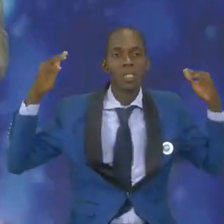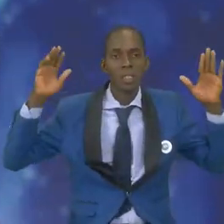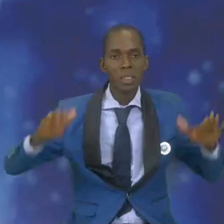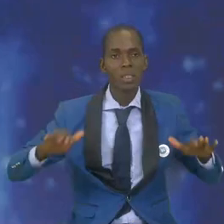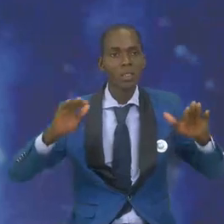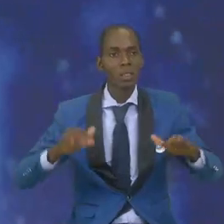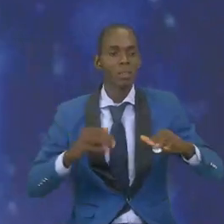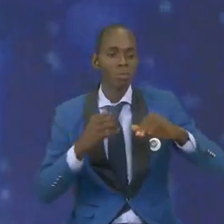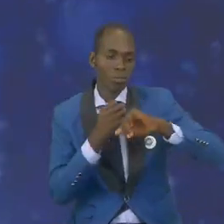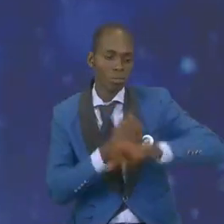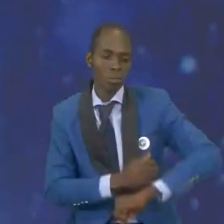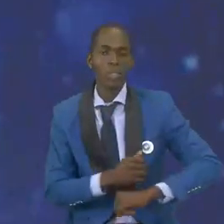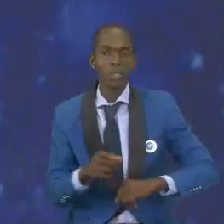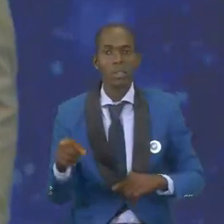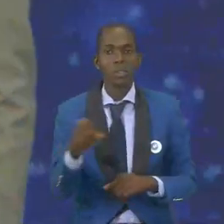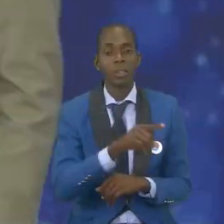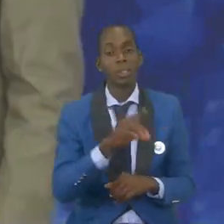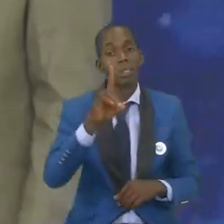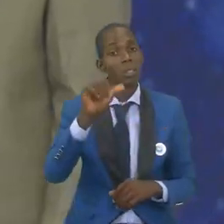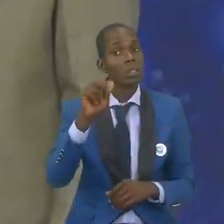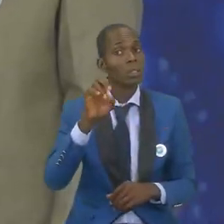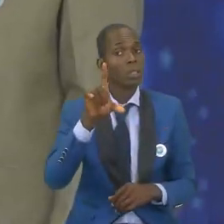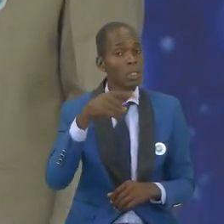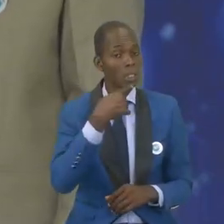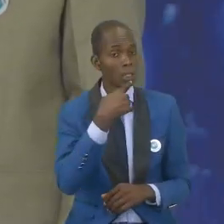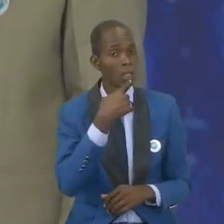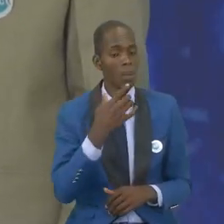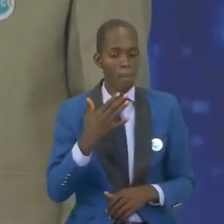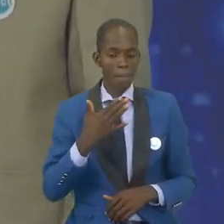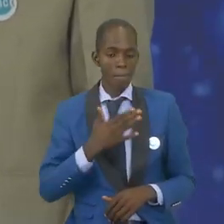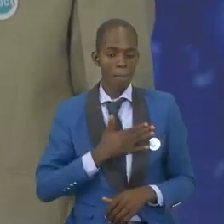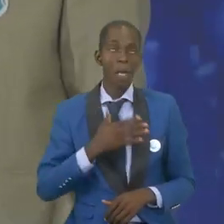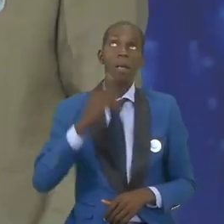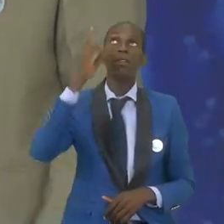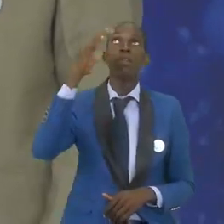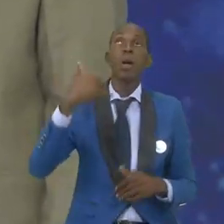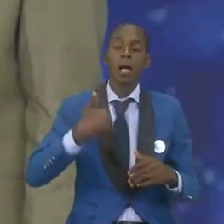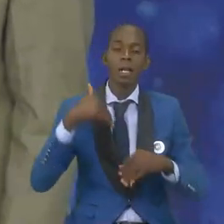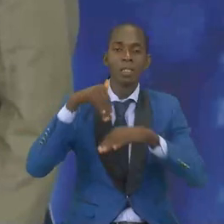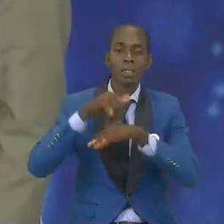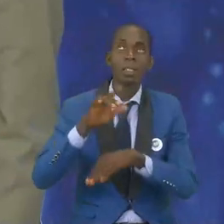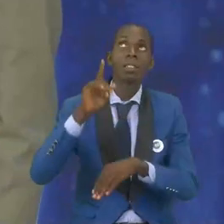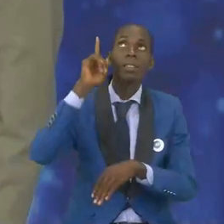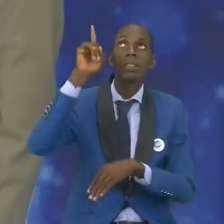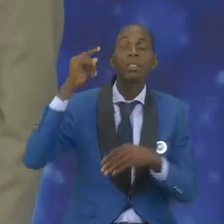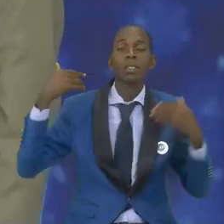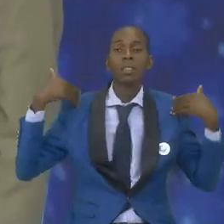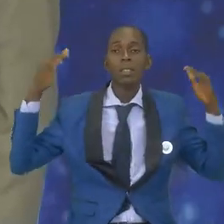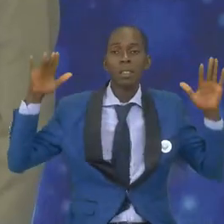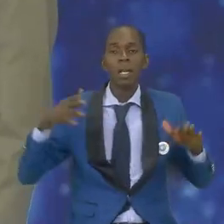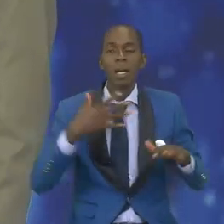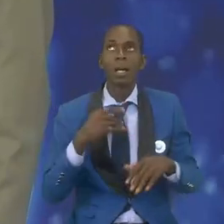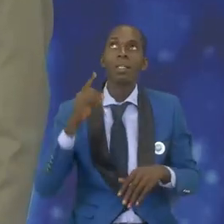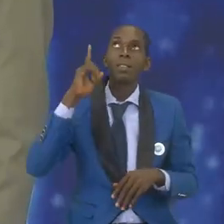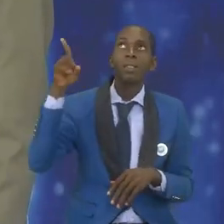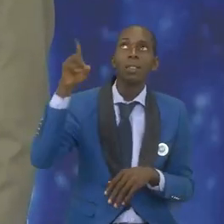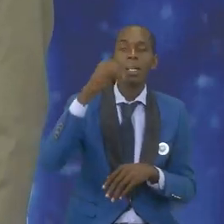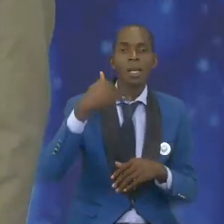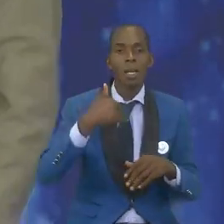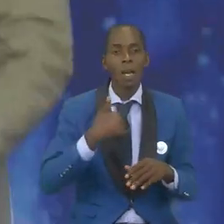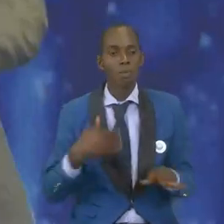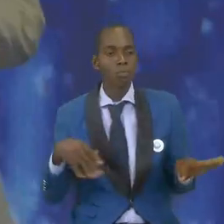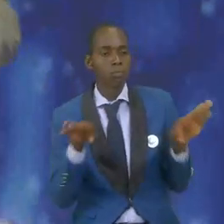Verset 11, car il ordonnera à ses anges de te garder. Daniel a dit, mon Dieu a envoyé